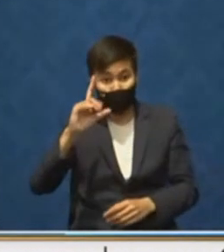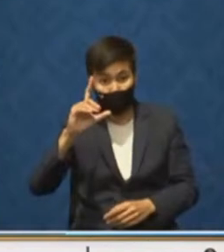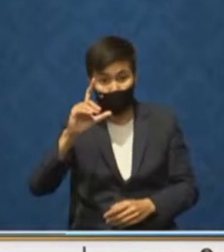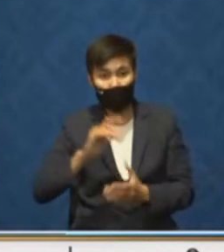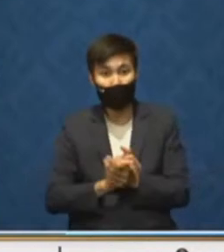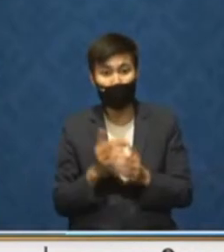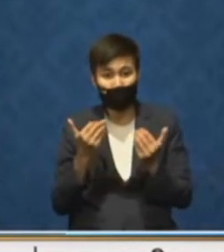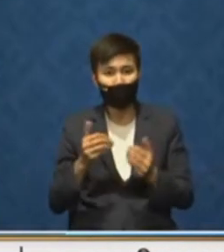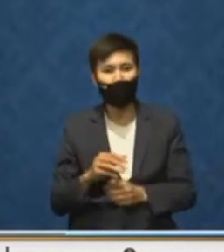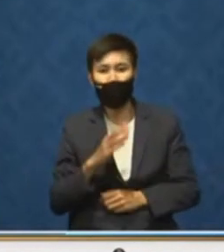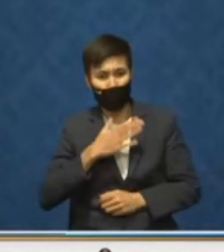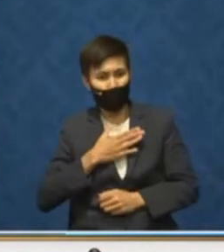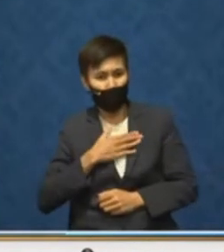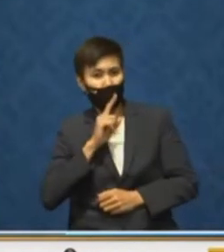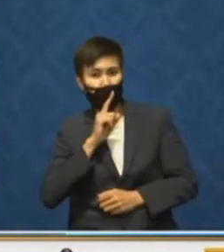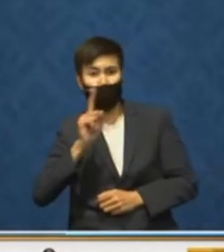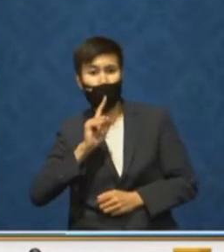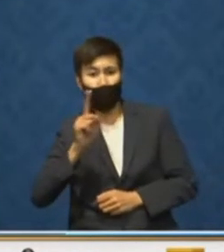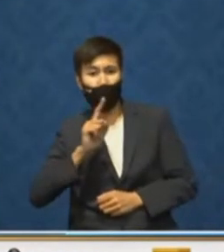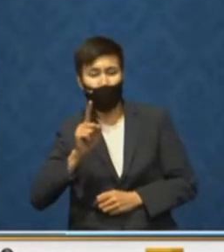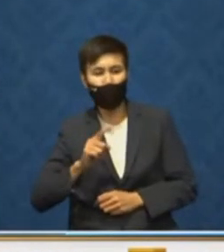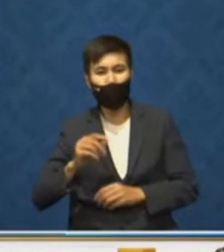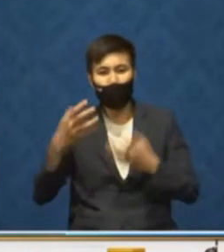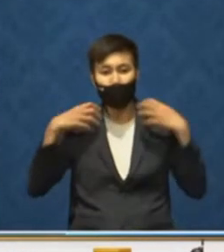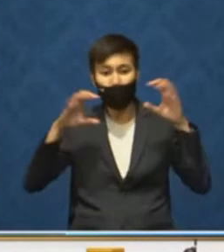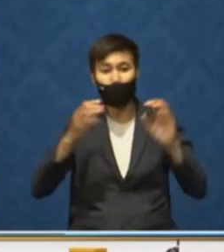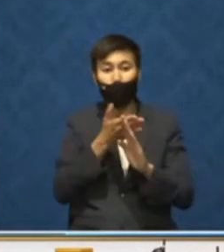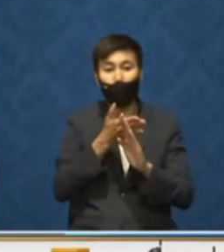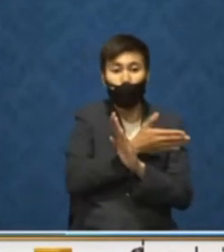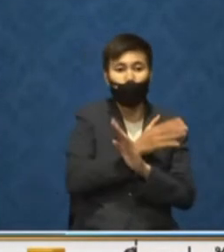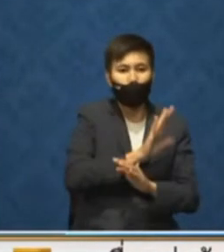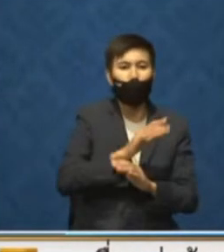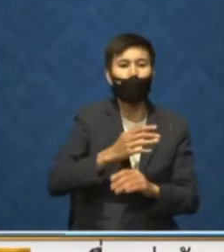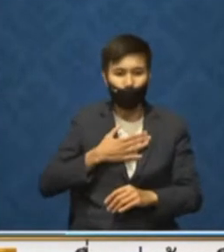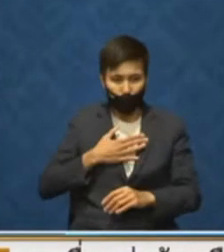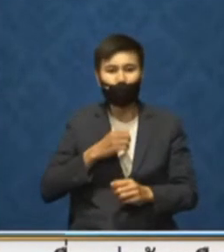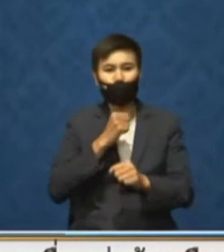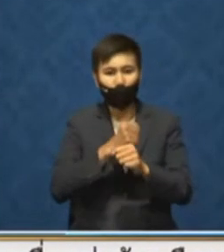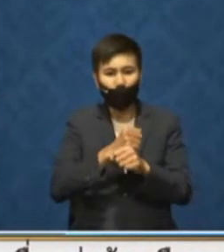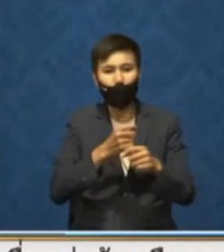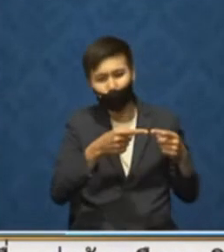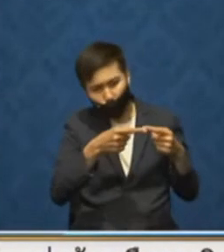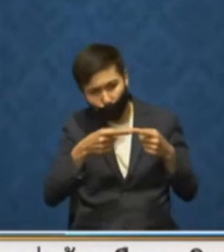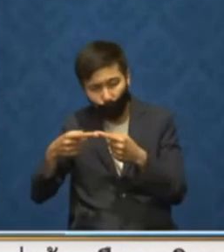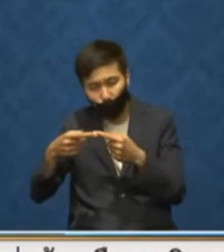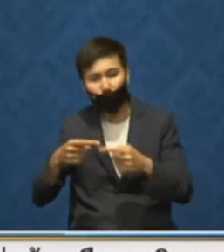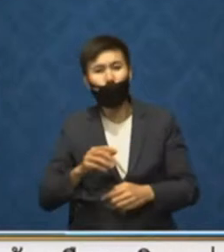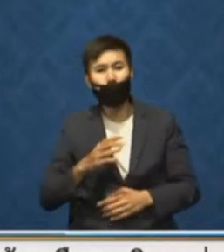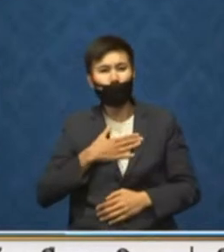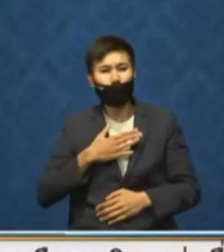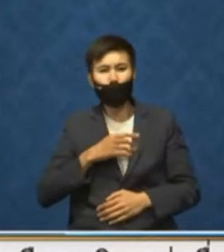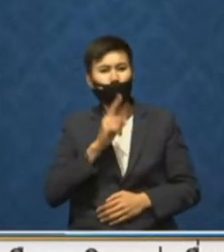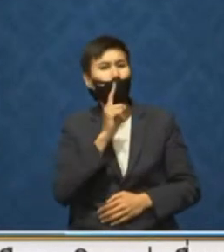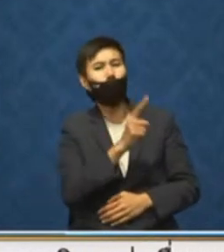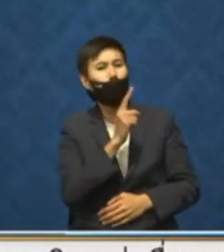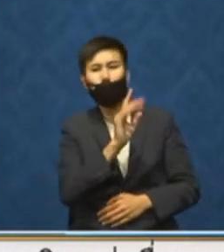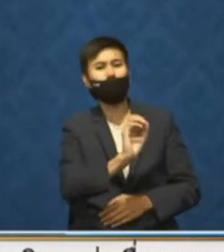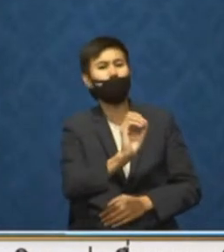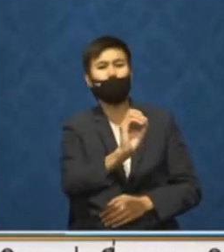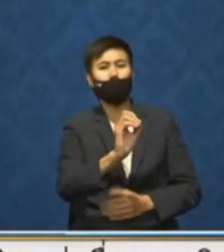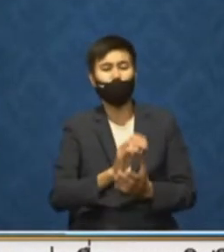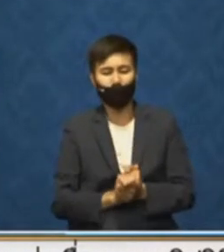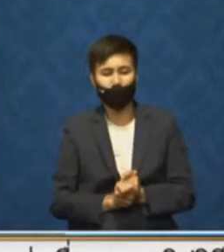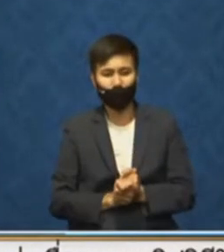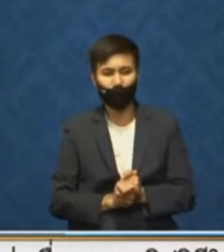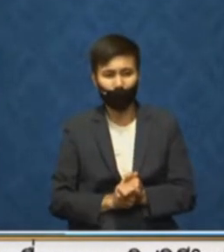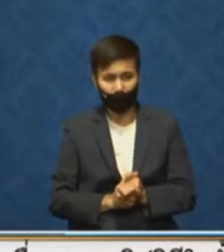ผมไม่ได้ว่านะบายก่อนเลยนะผมมาสานต่อให้ท่านเข้าใจไหมหน้าหนาวผมไม่เจอทัพท่านอะไรไม่ใช่หรอครับผมอยู่ที่มัน